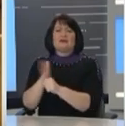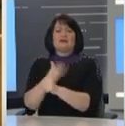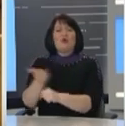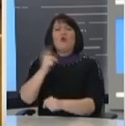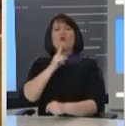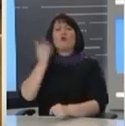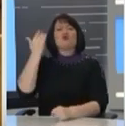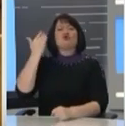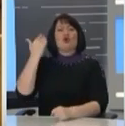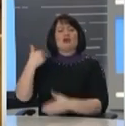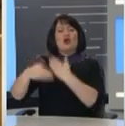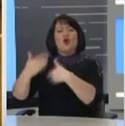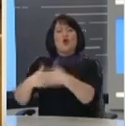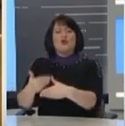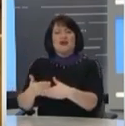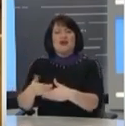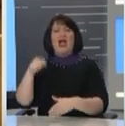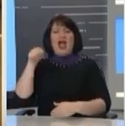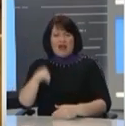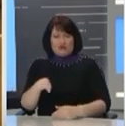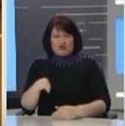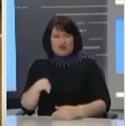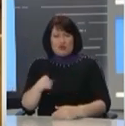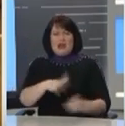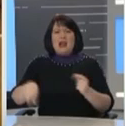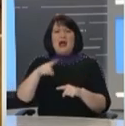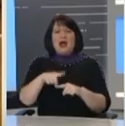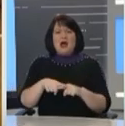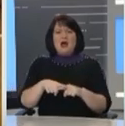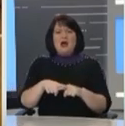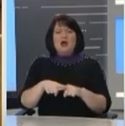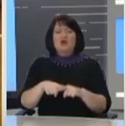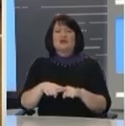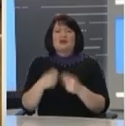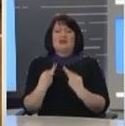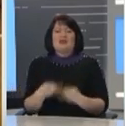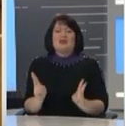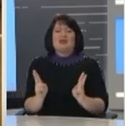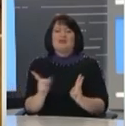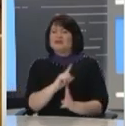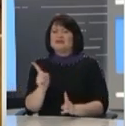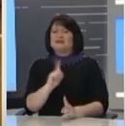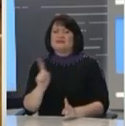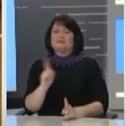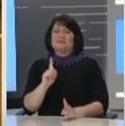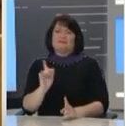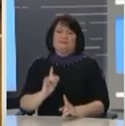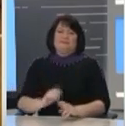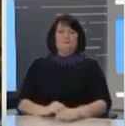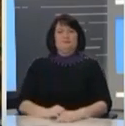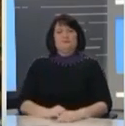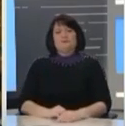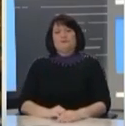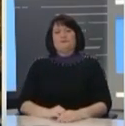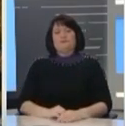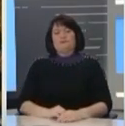παρήγαγαν όλα τα προηγούμενα χρόνια. Αυτό όμως ο ελληνικός λαός είναι που δεν θα σας το επιτρέψει στο τέλος της ημέρας.